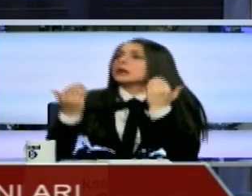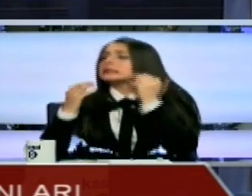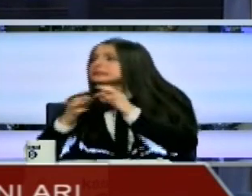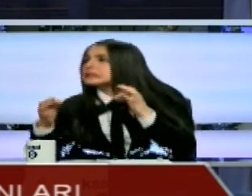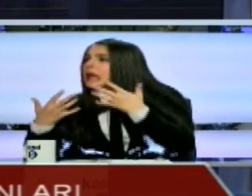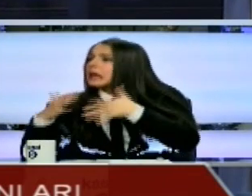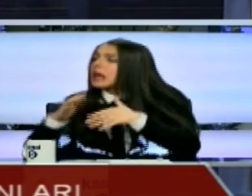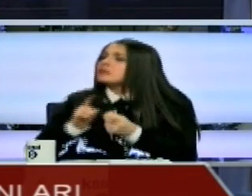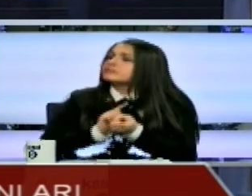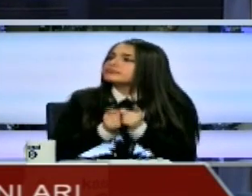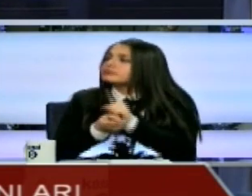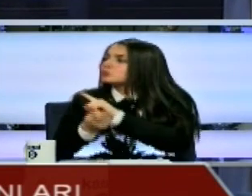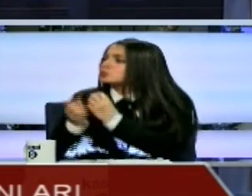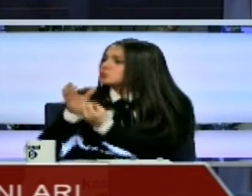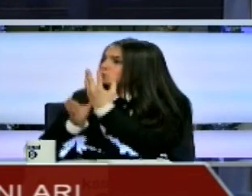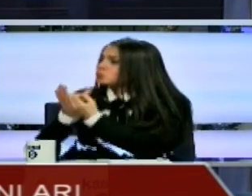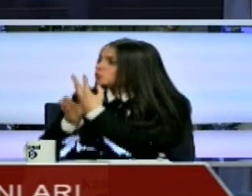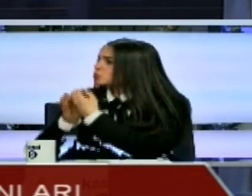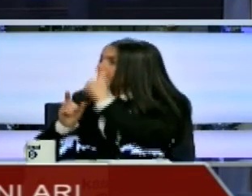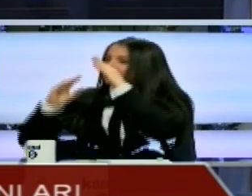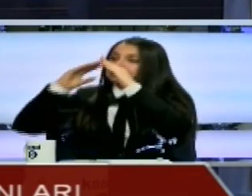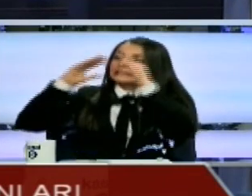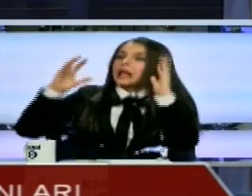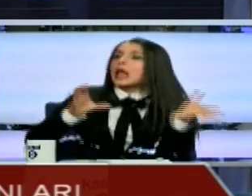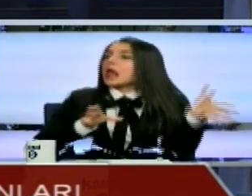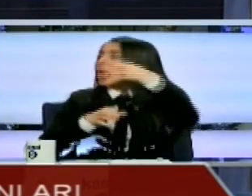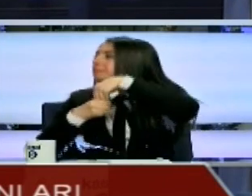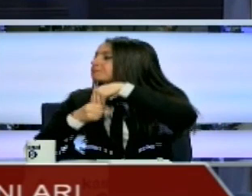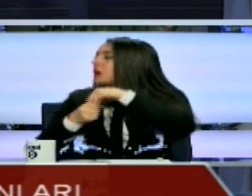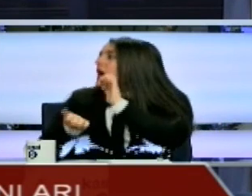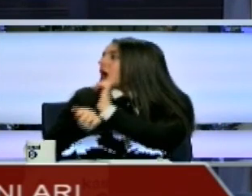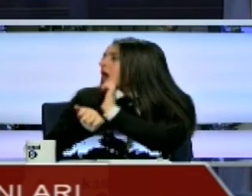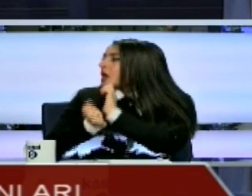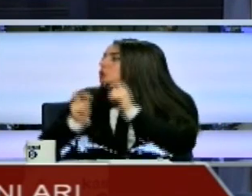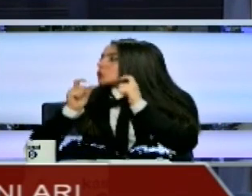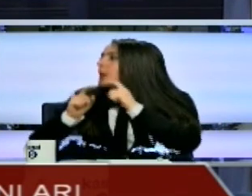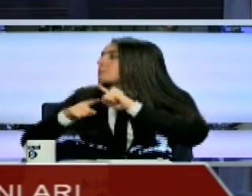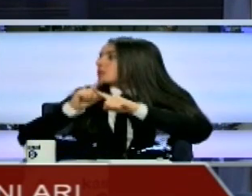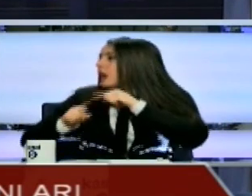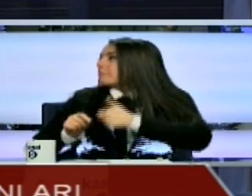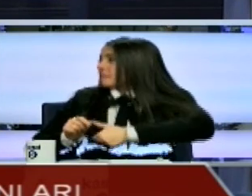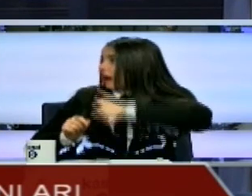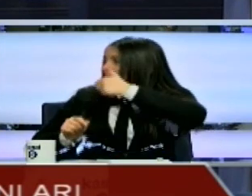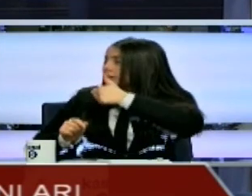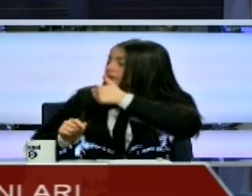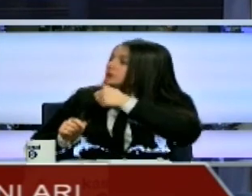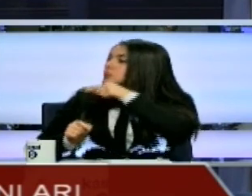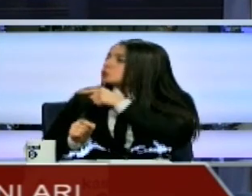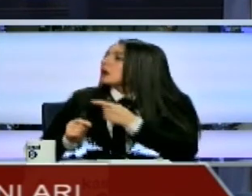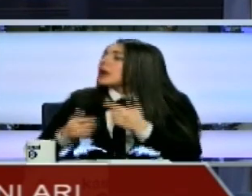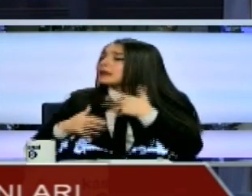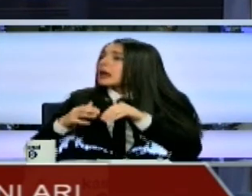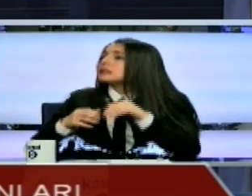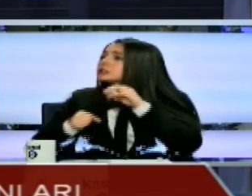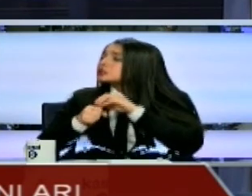gibi farklı kurumlar, kuruluşlar tek çatı altında birleştirildi Aile Sosyal Politikalar Bakanlığı. Bu anlamda engellilere yönelik Aile